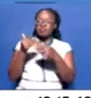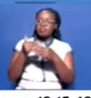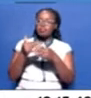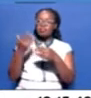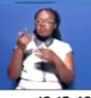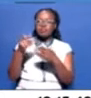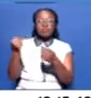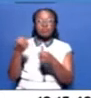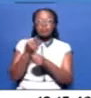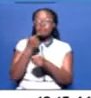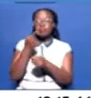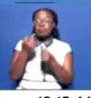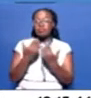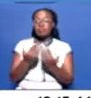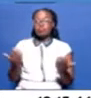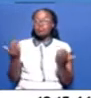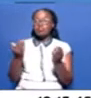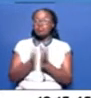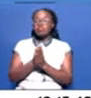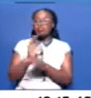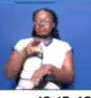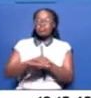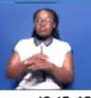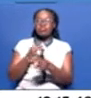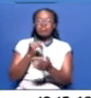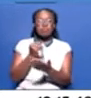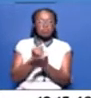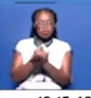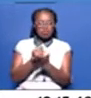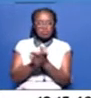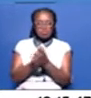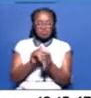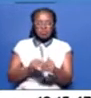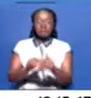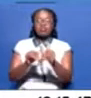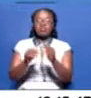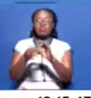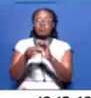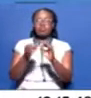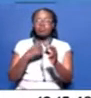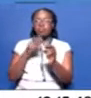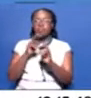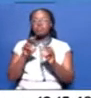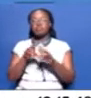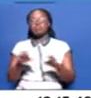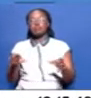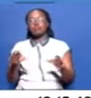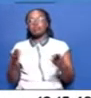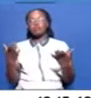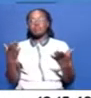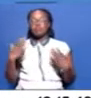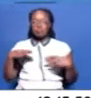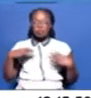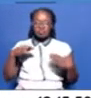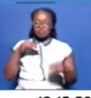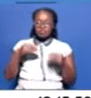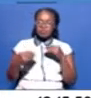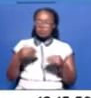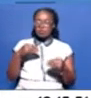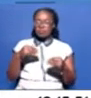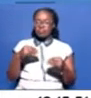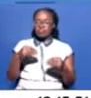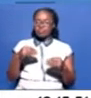kuhakikisha watu hao wanapata ajira. Fuatana nami ili waangalie soko la ajira kwa watu wenye ulemavu